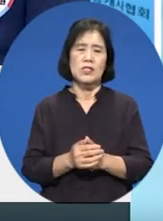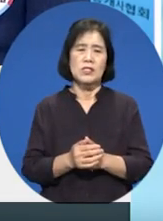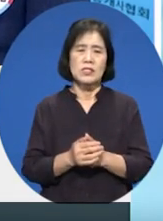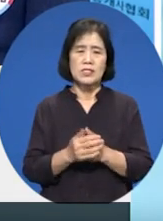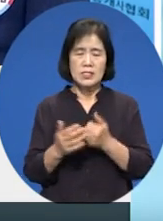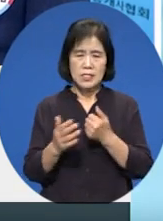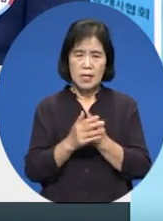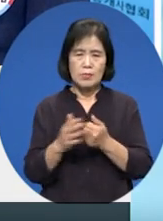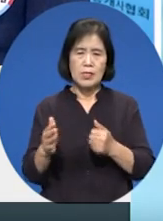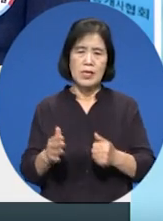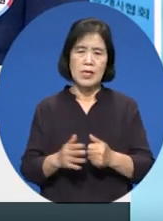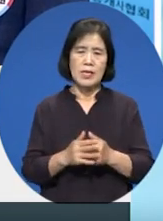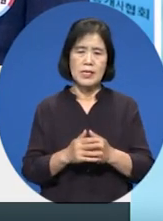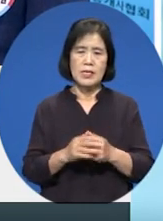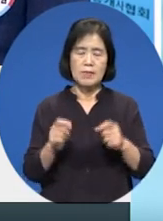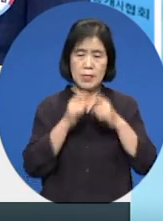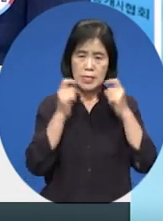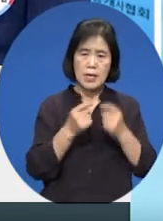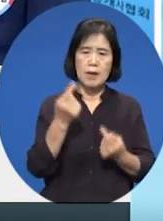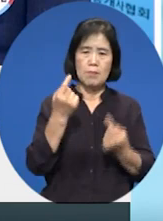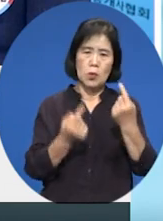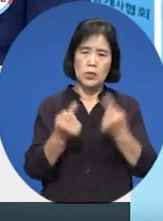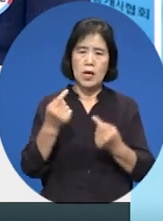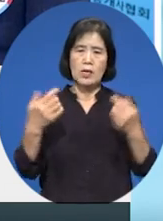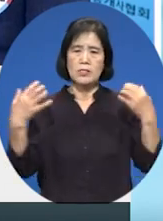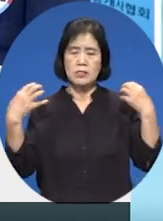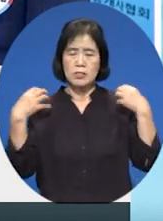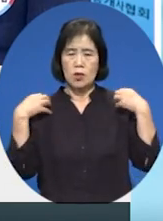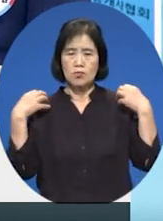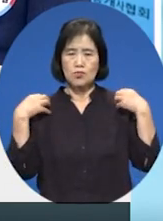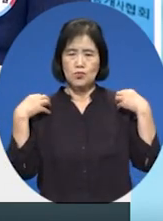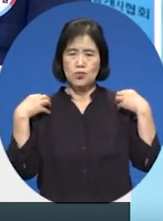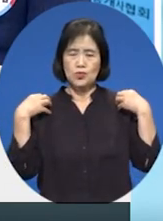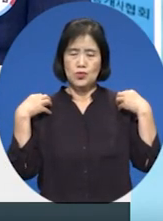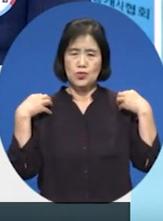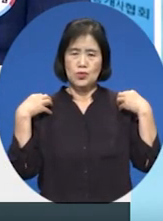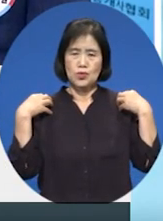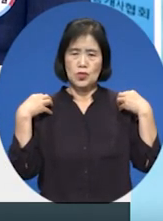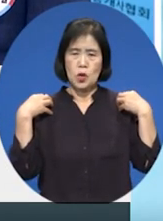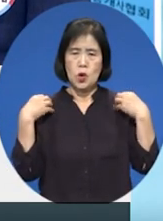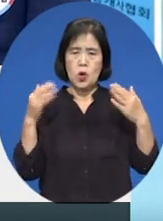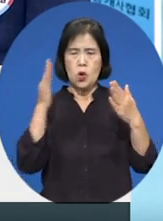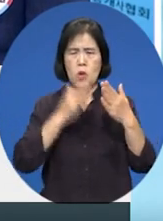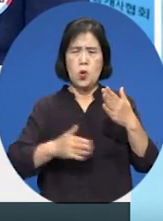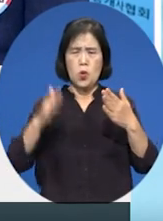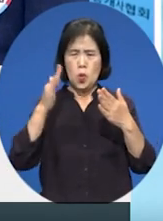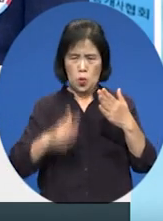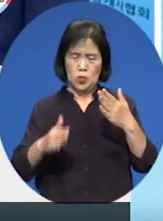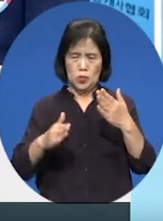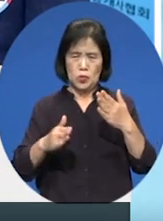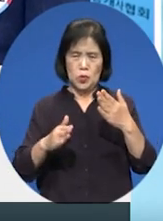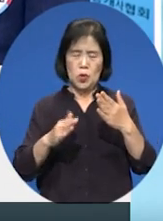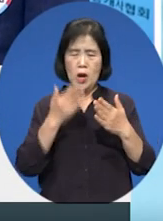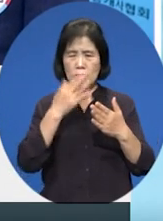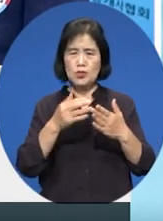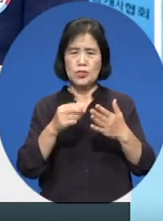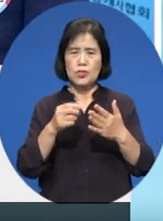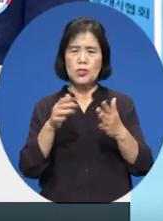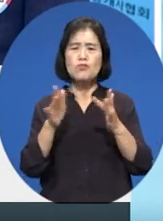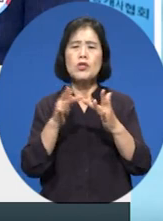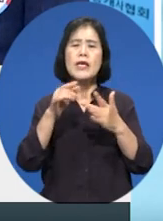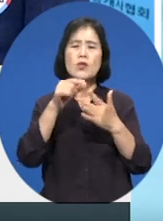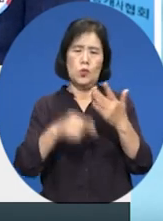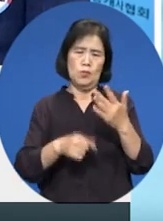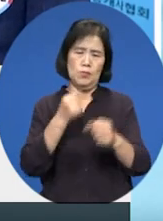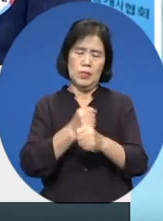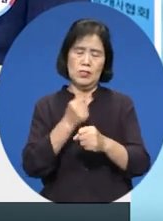이것이야말로 사실 민간보다는 정부에서 지금 공용화할 수 있는 플랫폼을 만들어주면 굉장히 쉽게 해결될